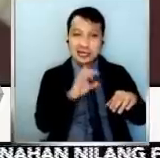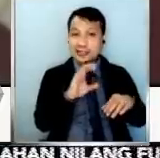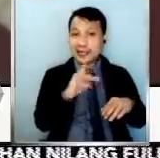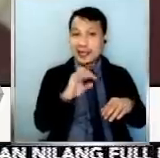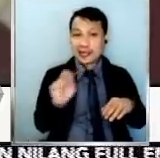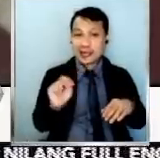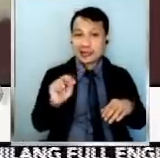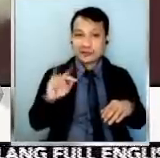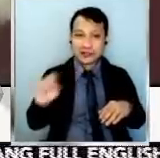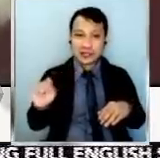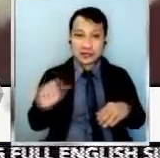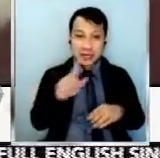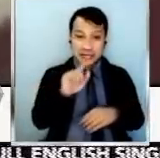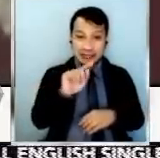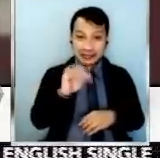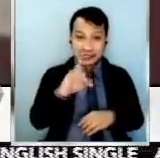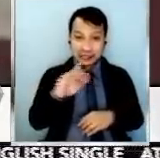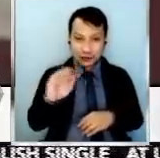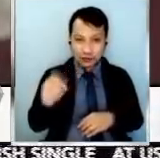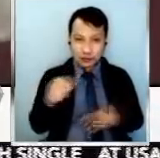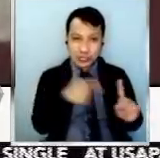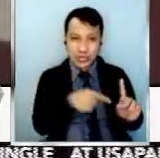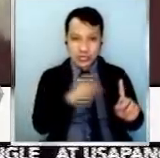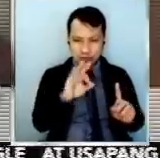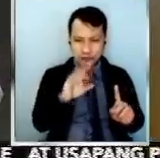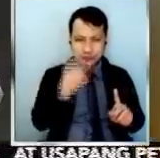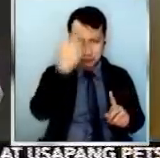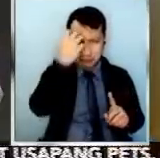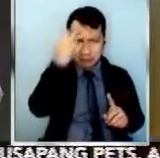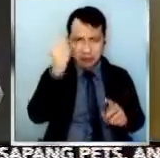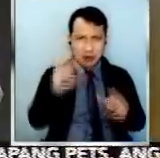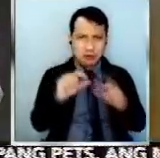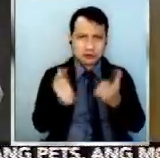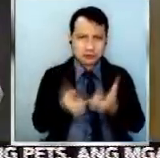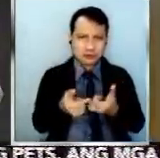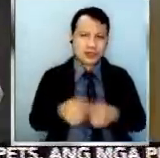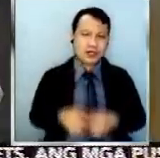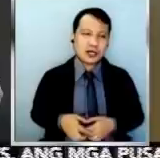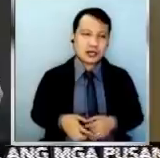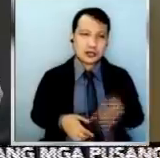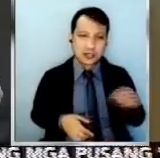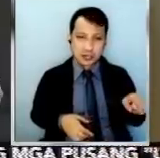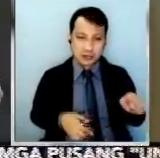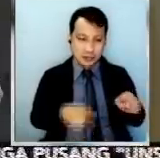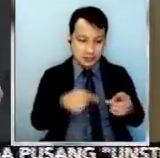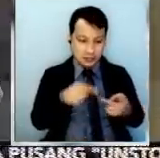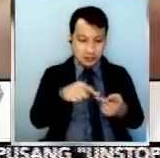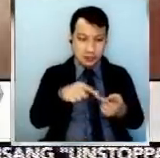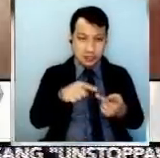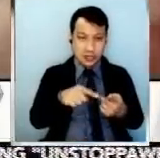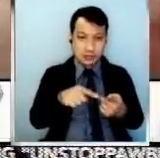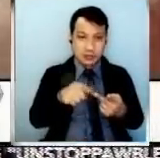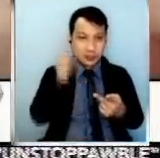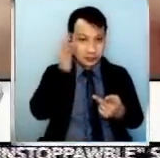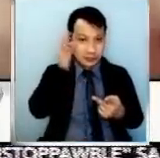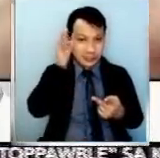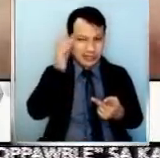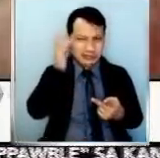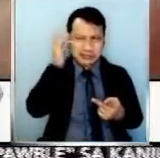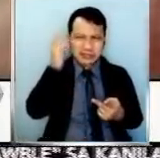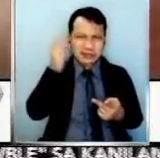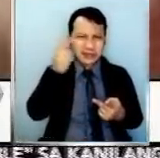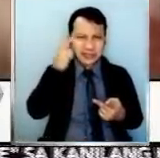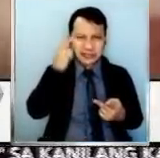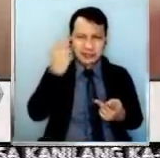si Frida raw ang magaling mag-memorize sa grupo. Si Freddy naman ang chinito boy ng grupo.